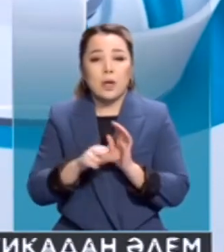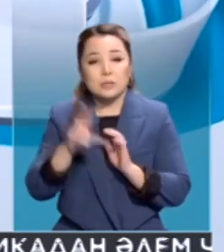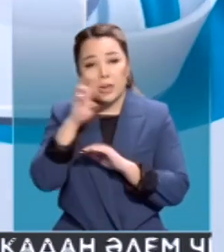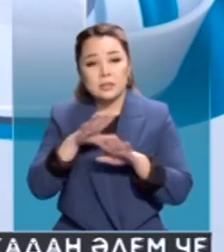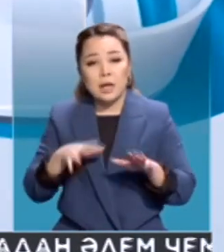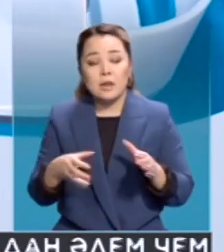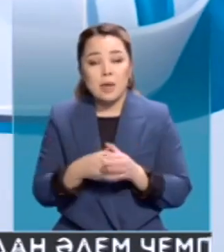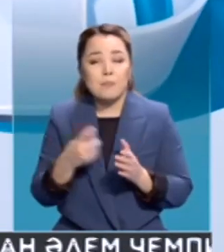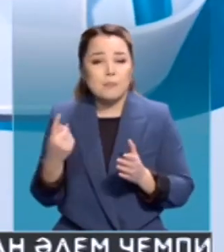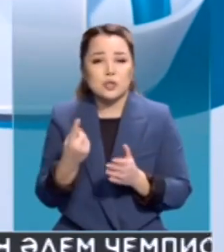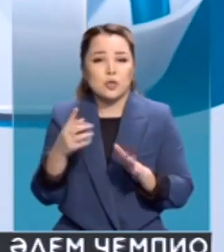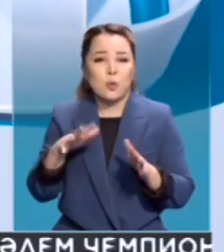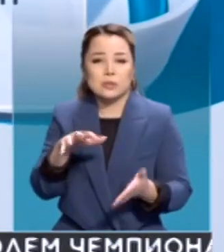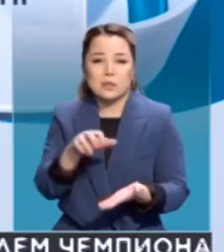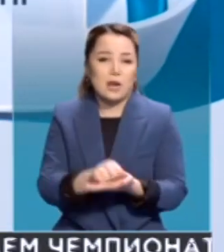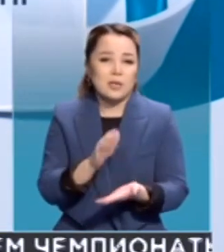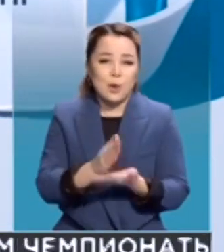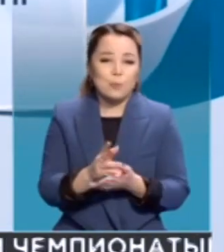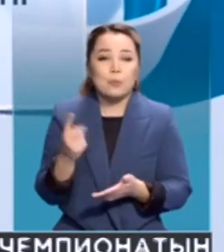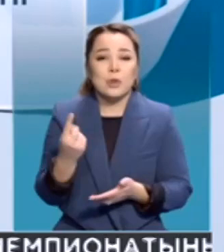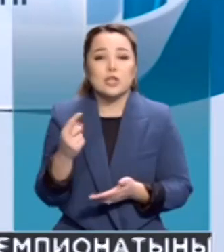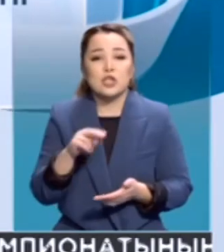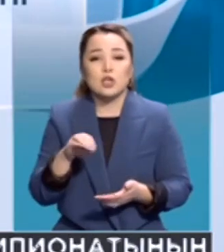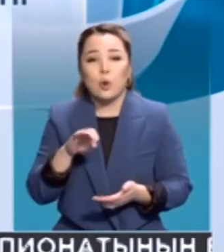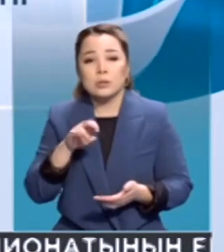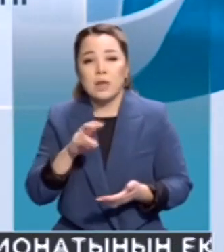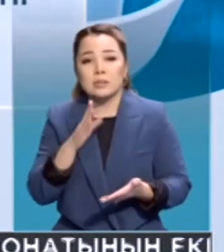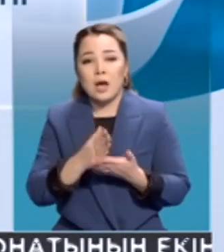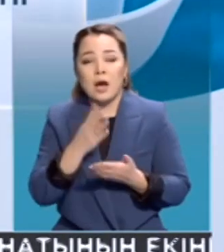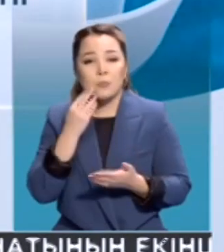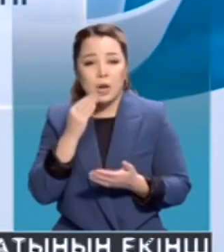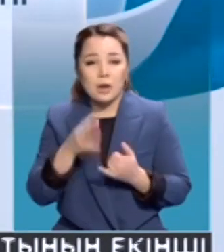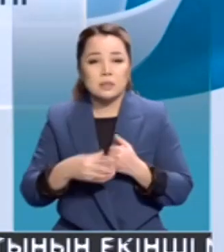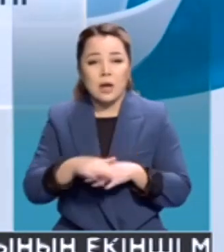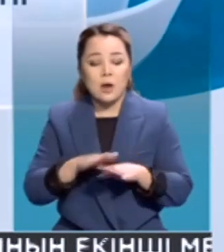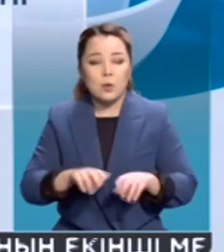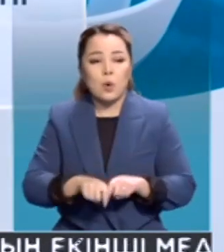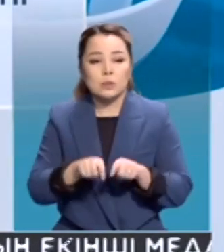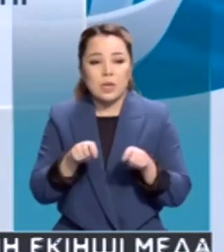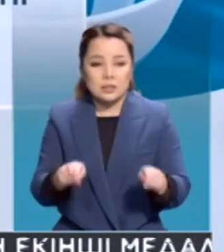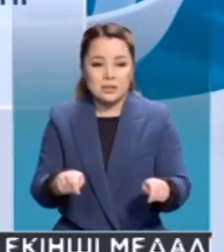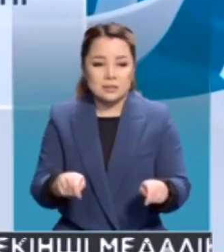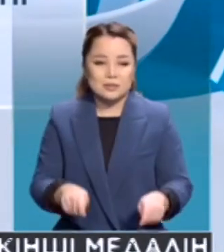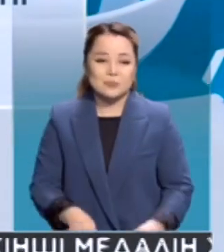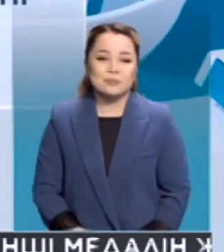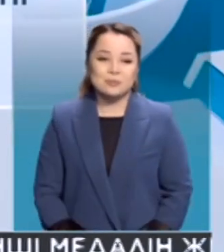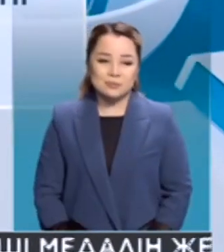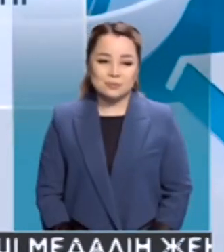арасында бірінші орын алды. 1 желтоқсанда Алматы метрополитені іске қосылды.